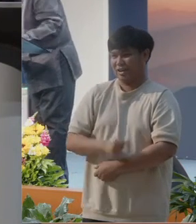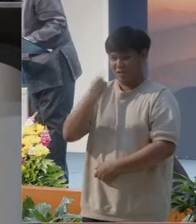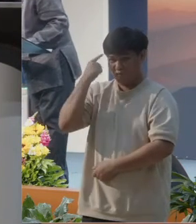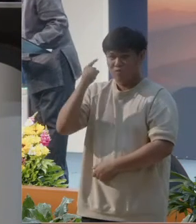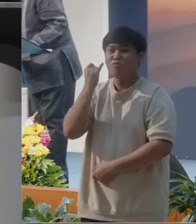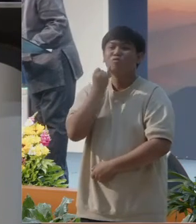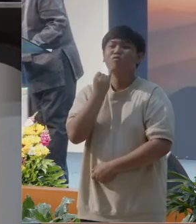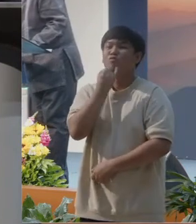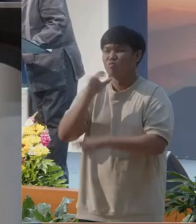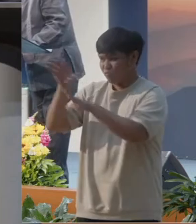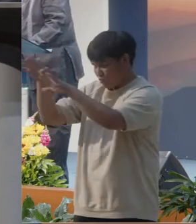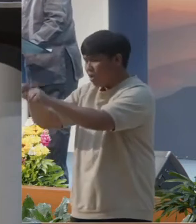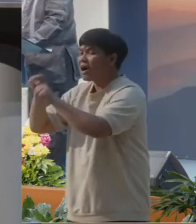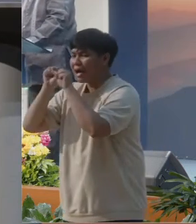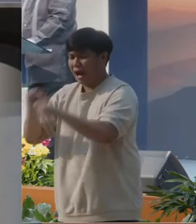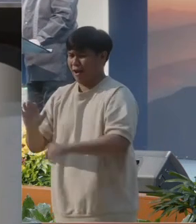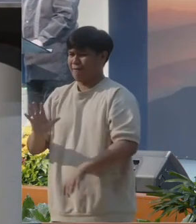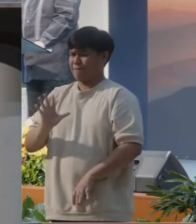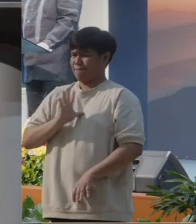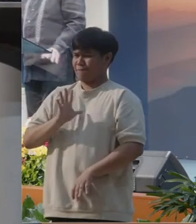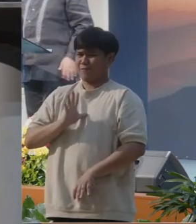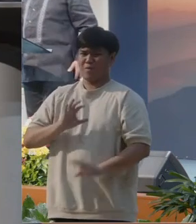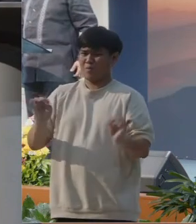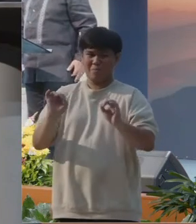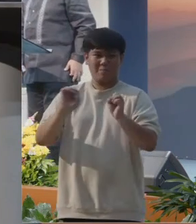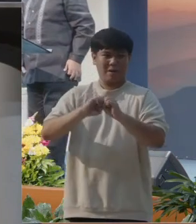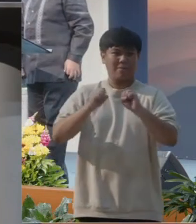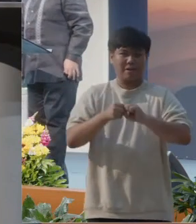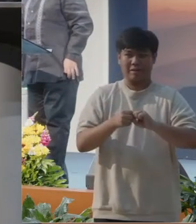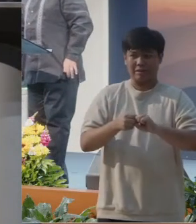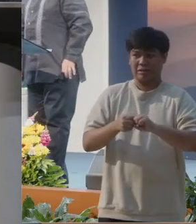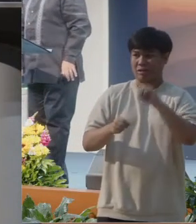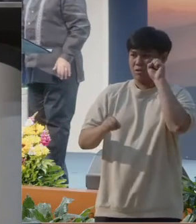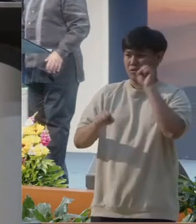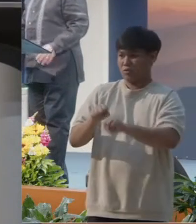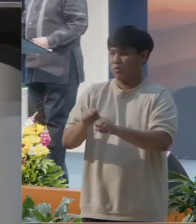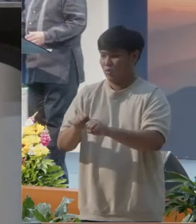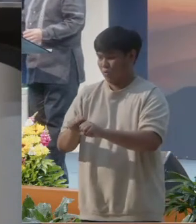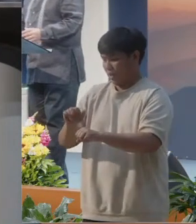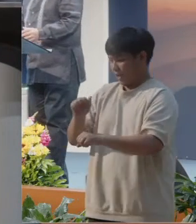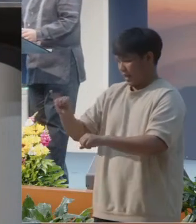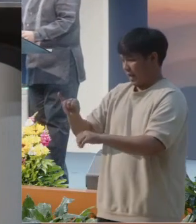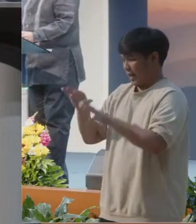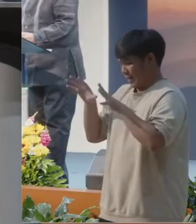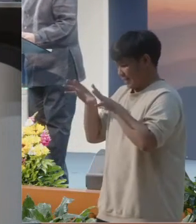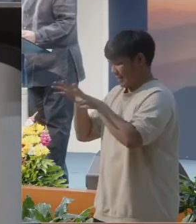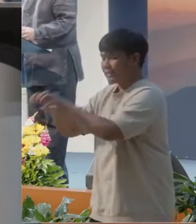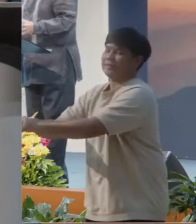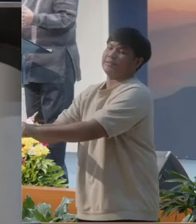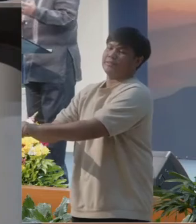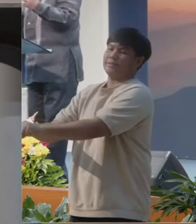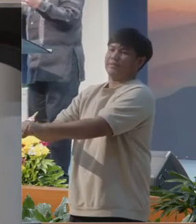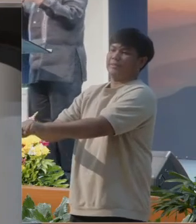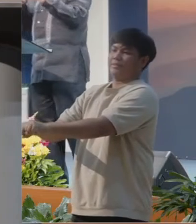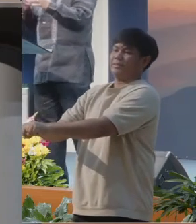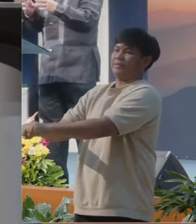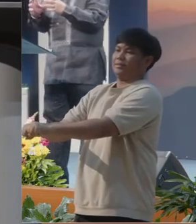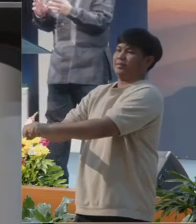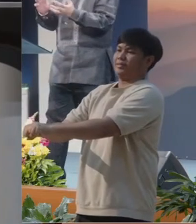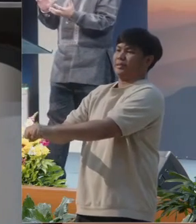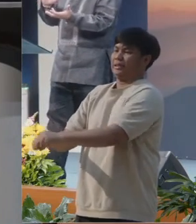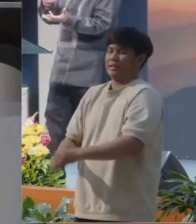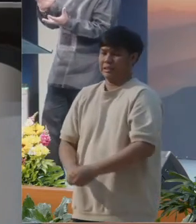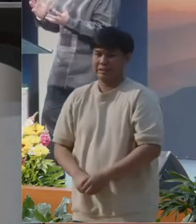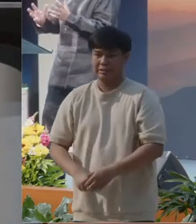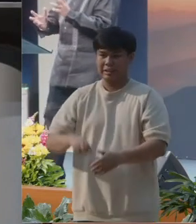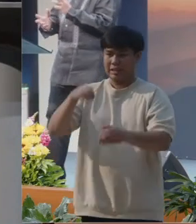yan. So, lay an ambush in Ai. Kaya nakita nyo, dito rin po sa talatang